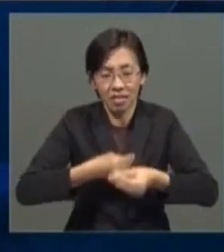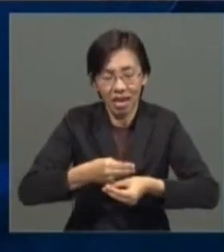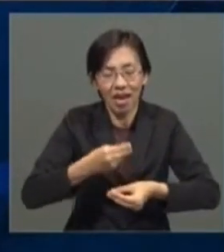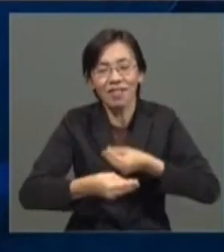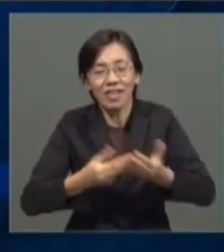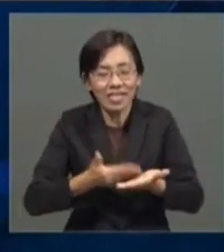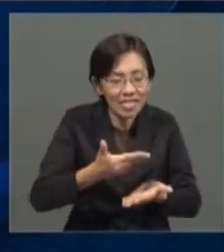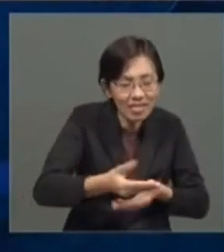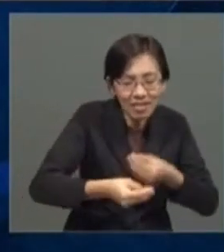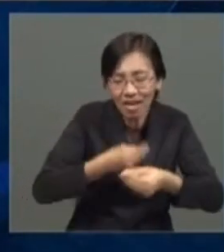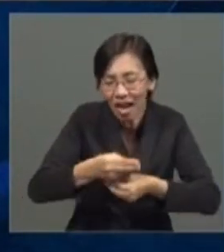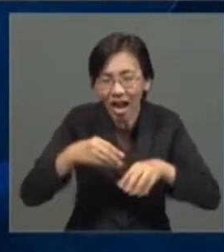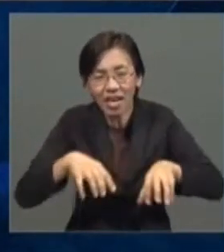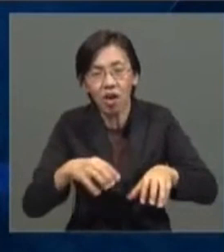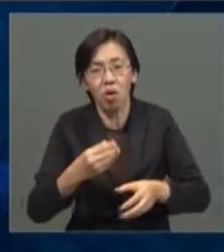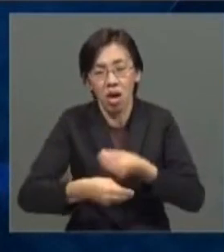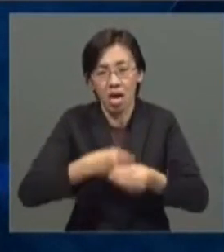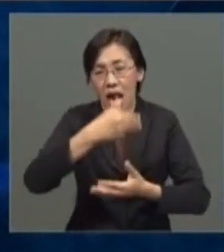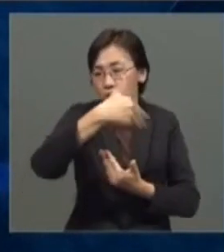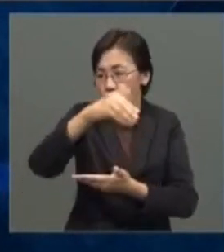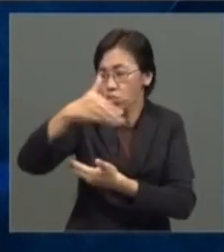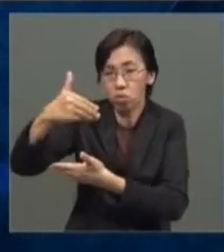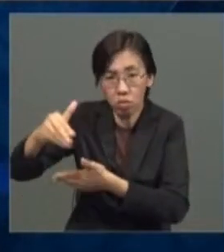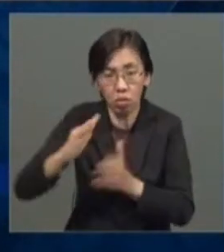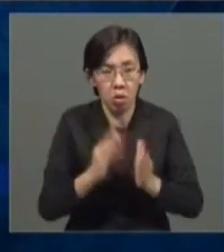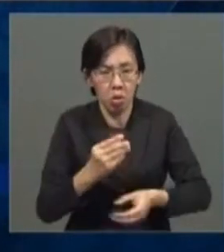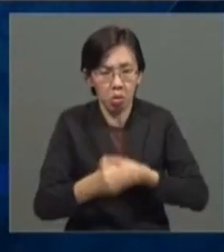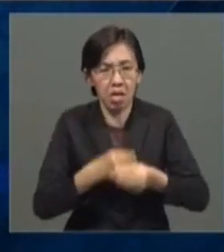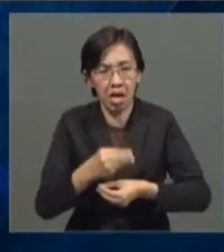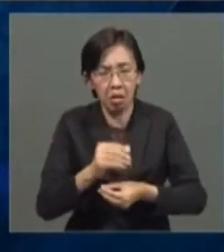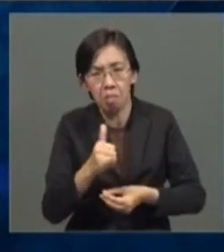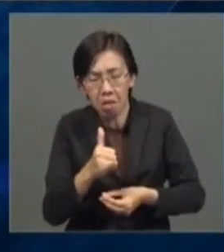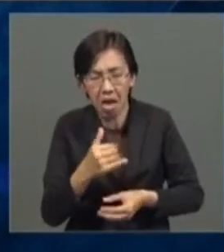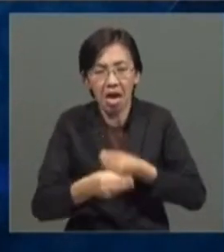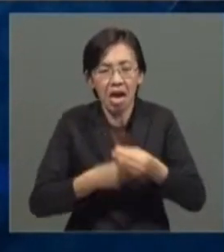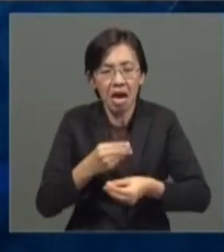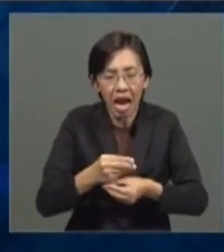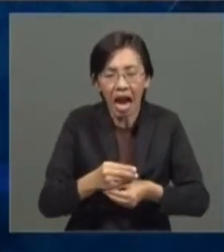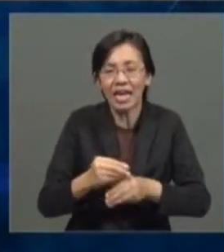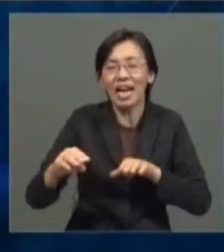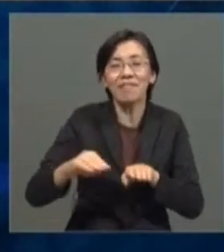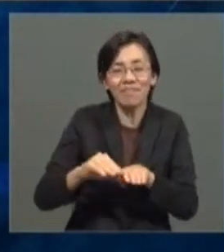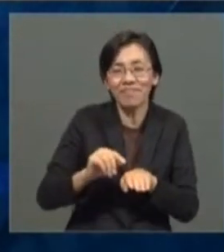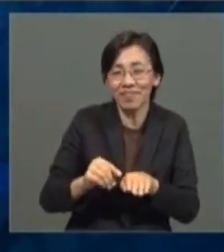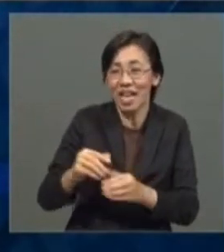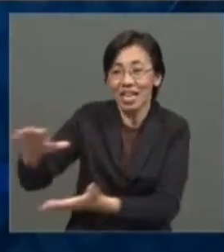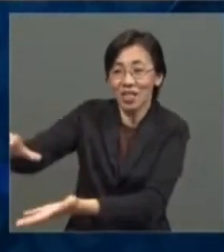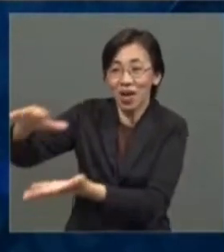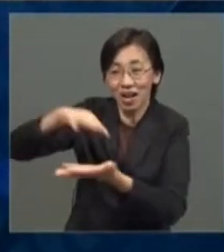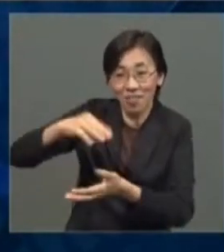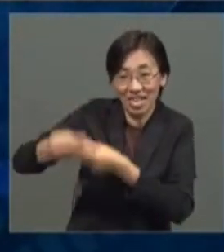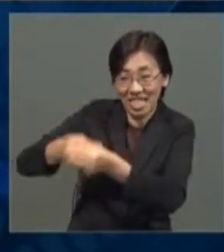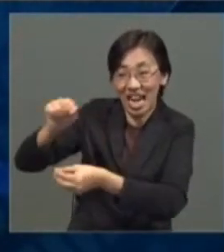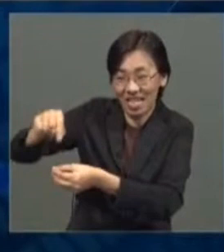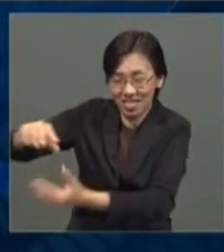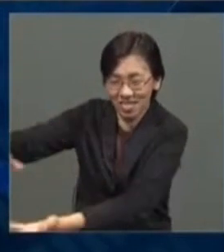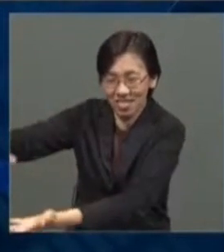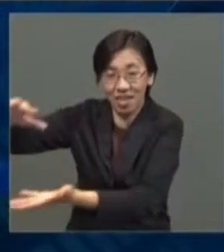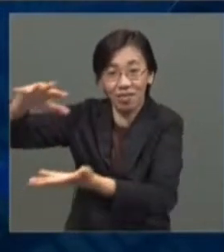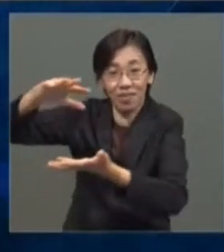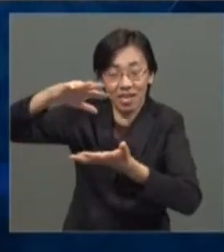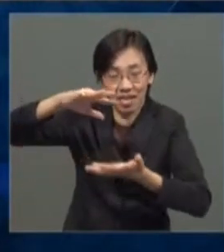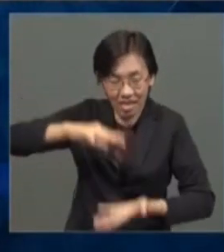ค้าขายชนิดที่เรียกว่าใครส่งพ่อค้าแม่ค้าอาจจะมีการค้าขายข้ามพื้นที่รับสินค้าจากตลาด 1